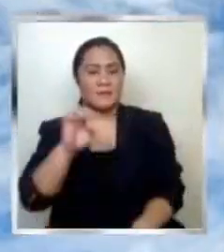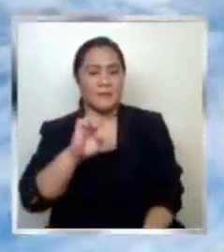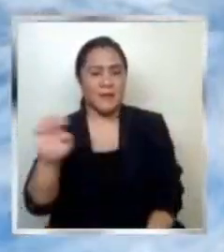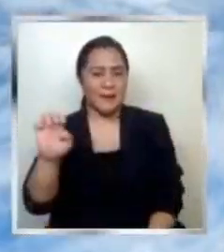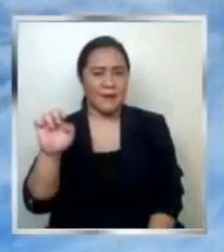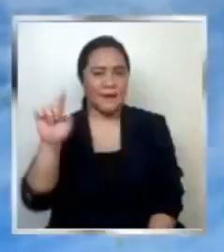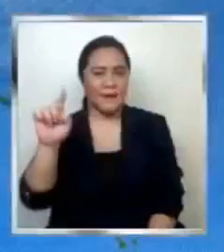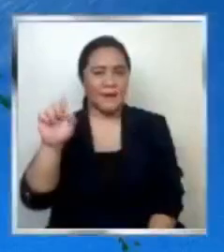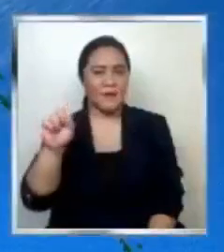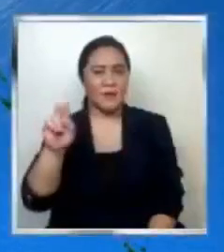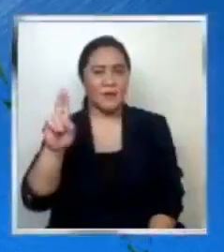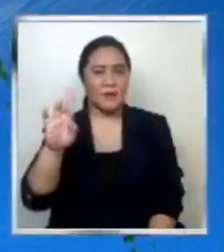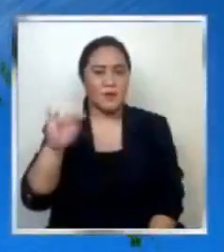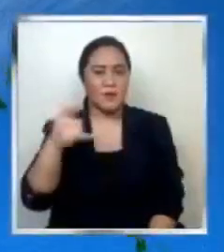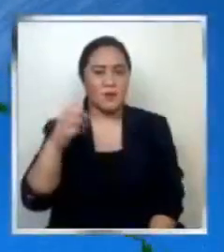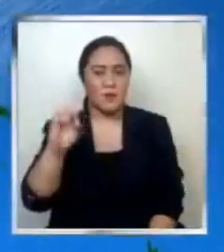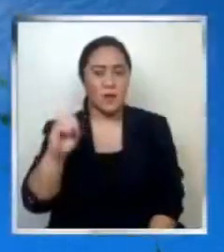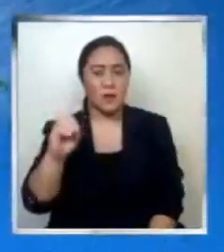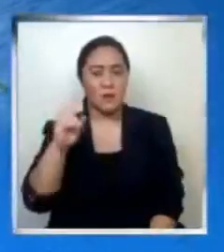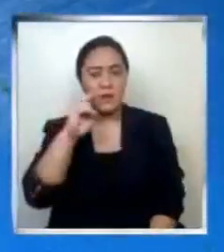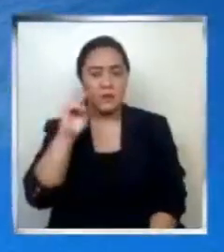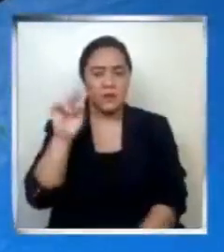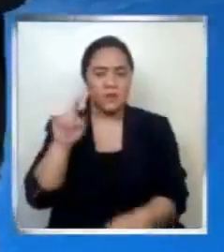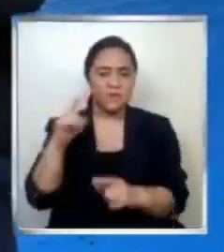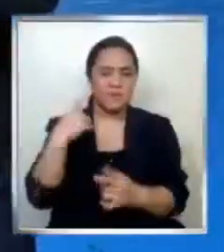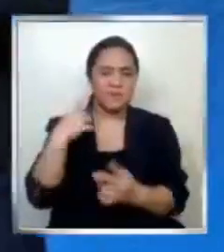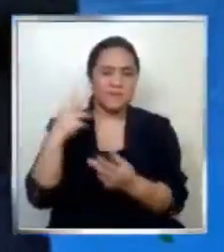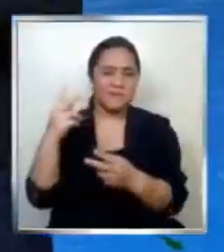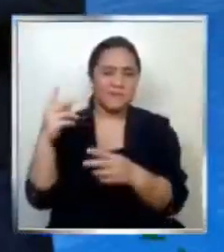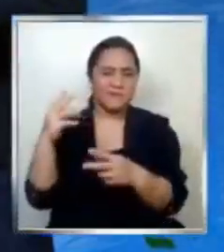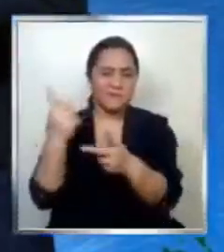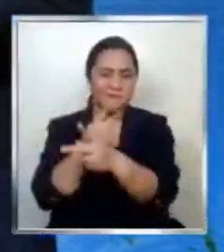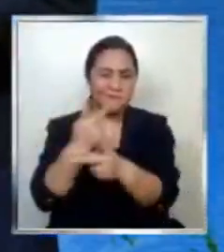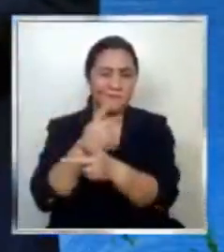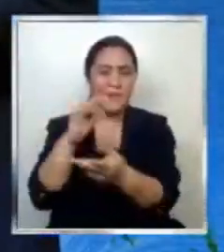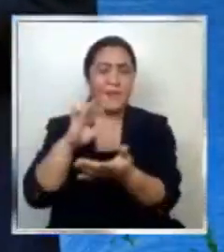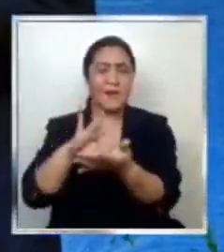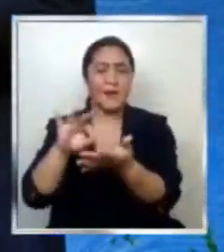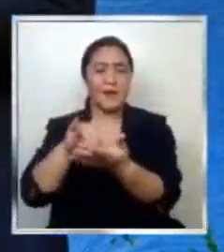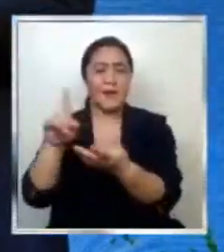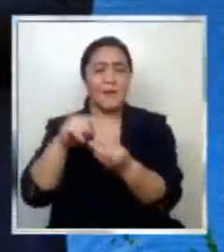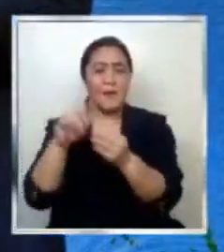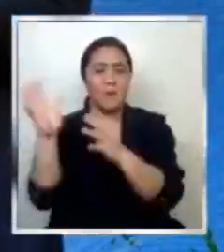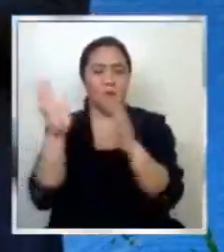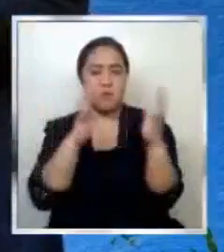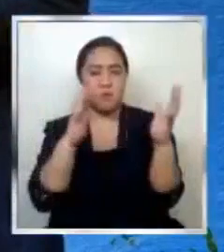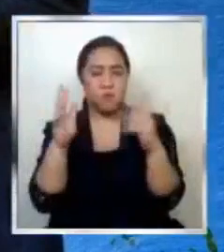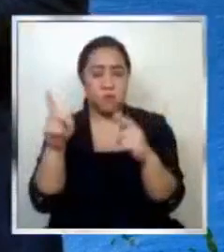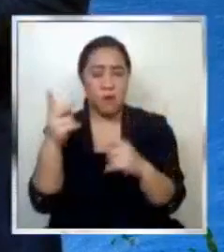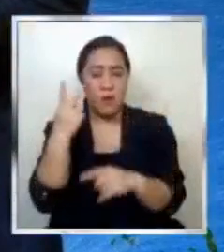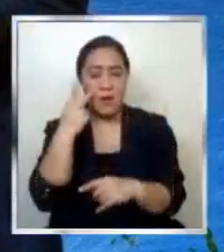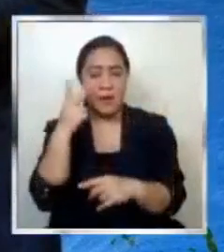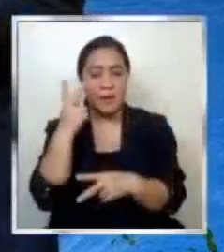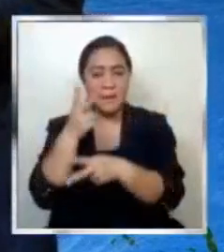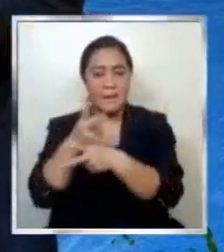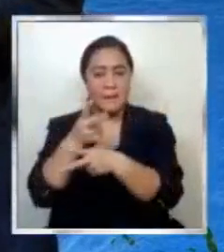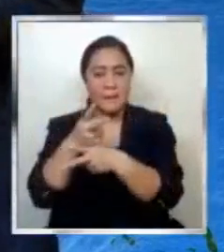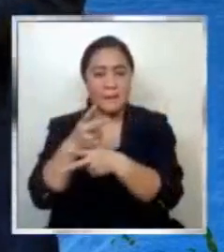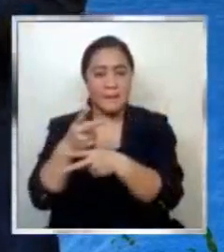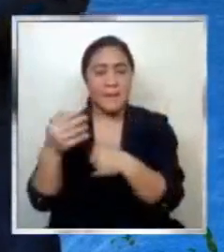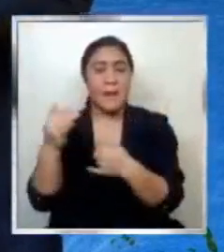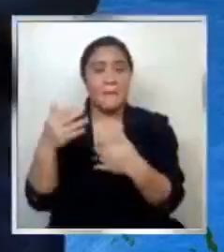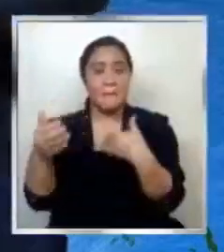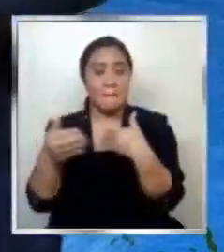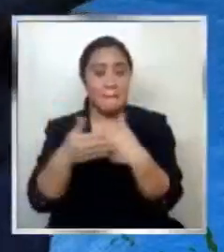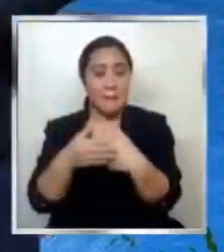City. Base sa wind forecast map ng Metra Weather, ito yung binabantayan nating bagyo, lalo pang lalakas itong tropical